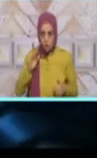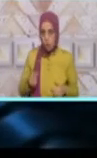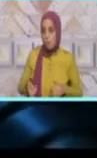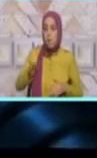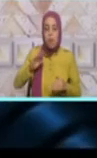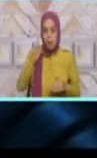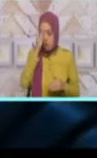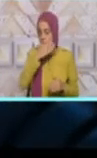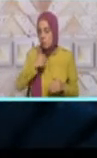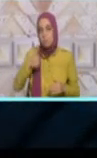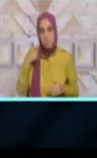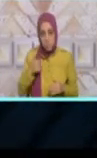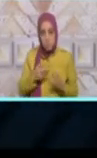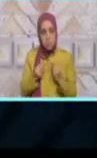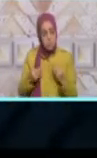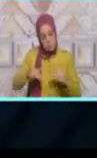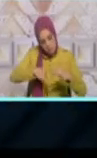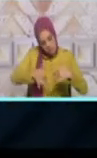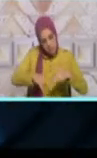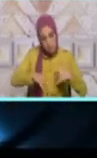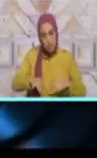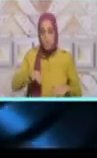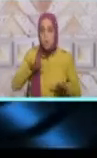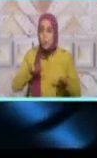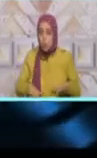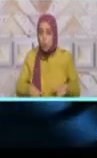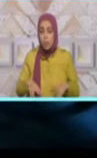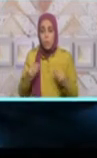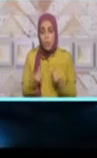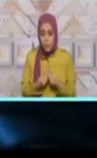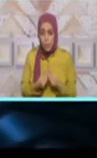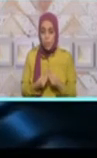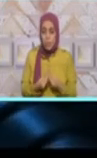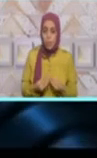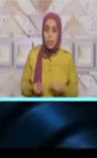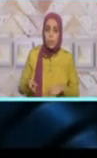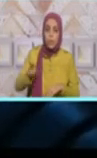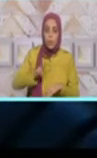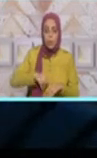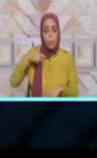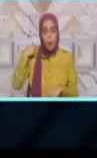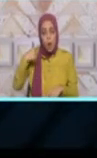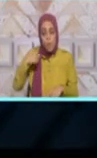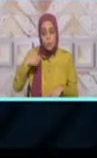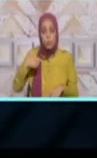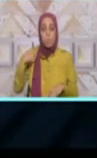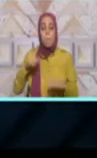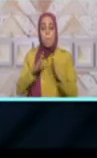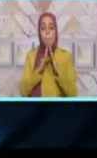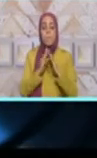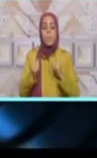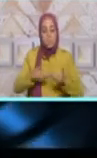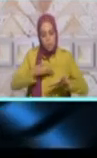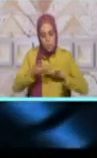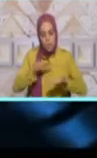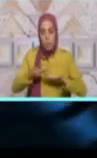هم موجودهم في الشارع. ده بالنسبه للكبار. بالنسبه للصغيرين في لينا دور في كل محافظات الجمهوريه للتعامل مع